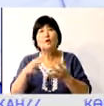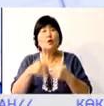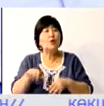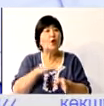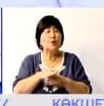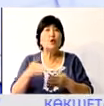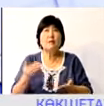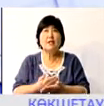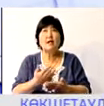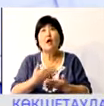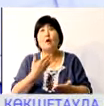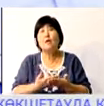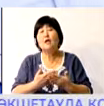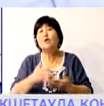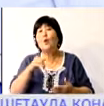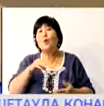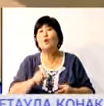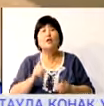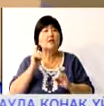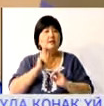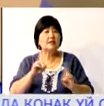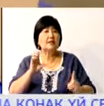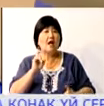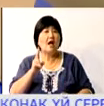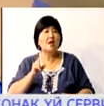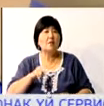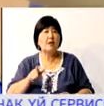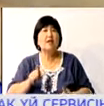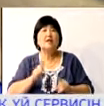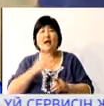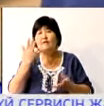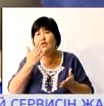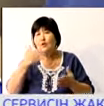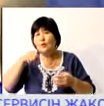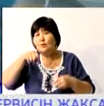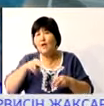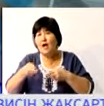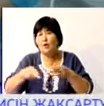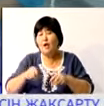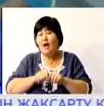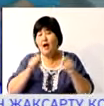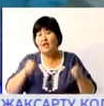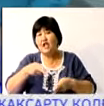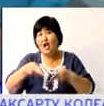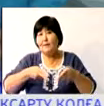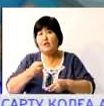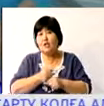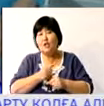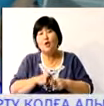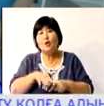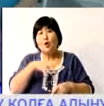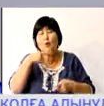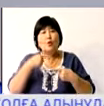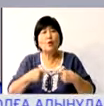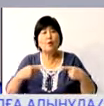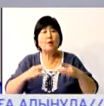түгелмен жаңартылды. Мәселен, ультрадыбыстық скальпель және эндовидеохирургиялық құрылғысы арқылы ашық операция жасалады. Ал көп